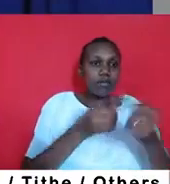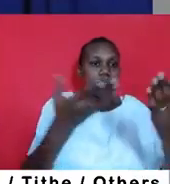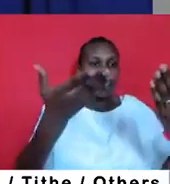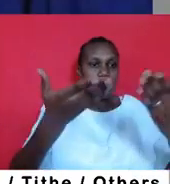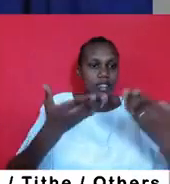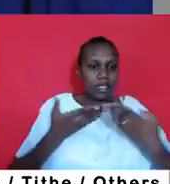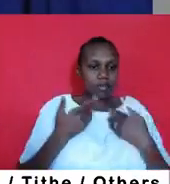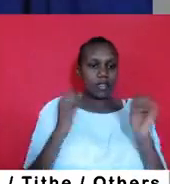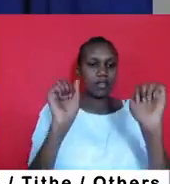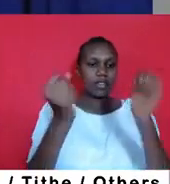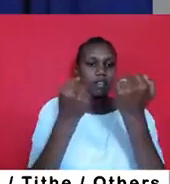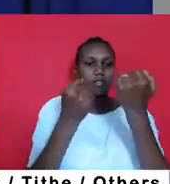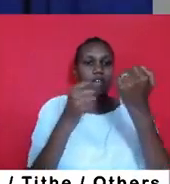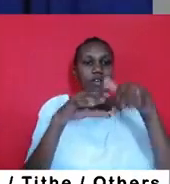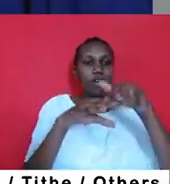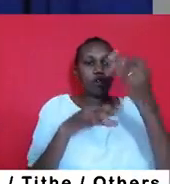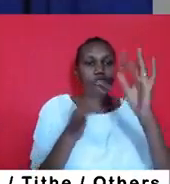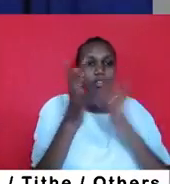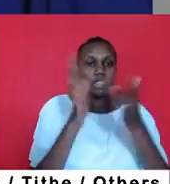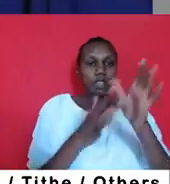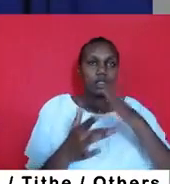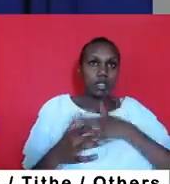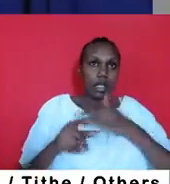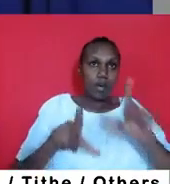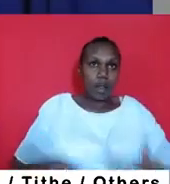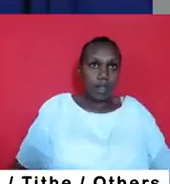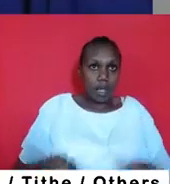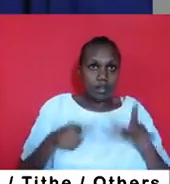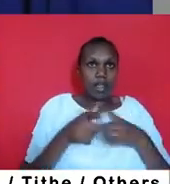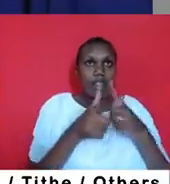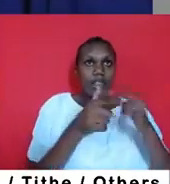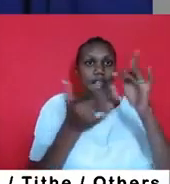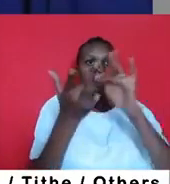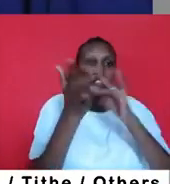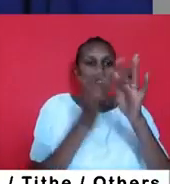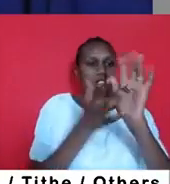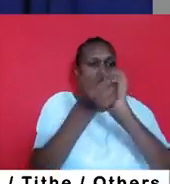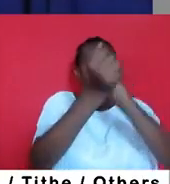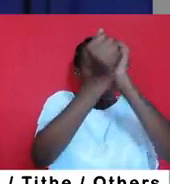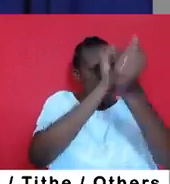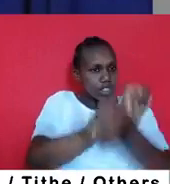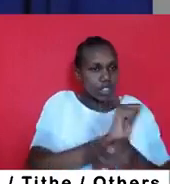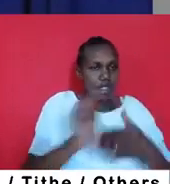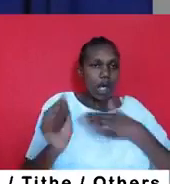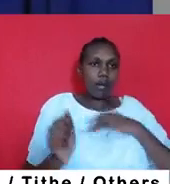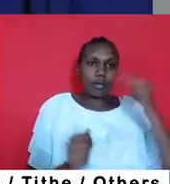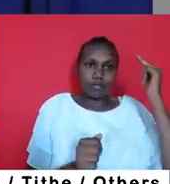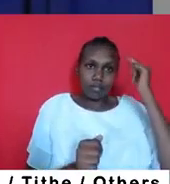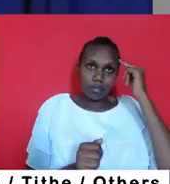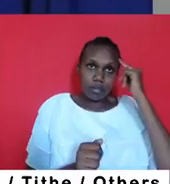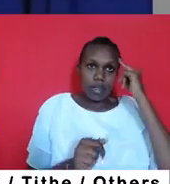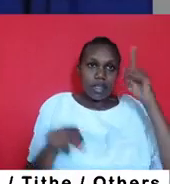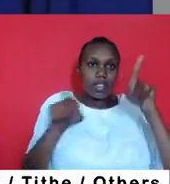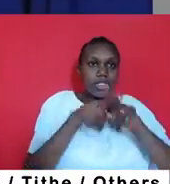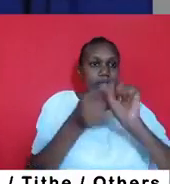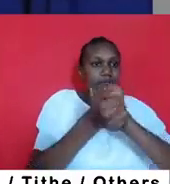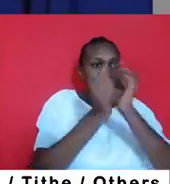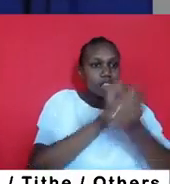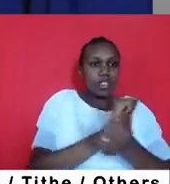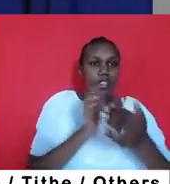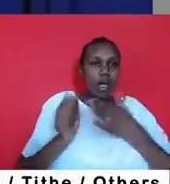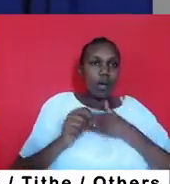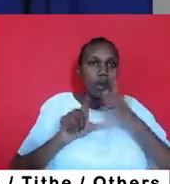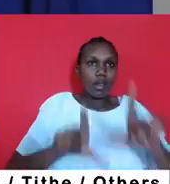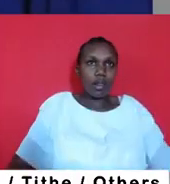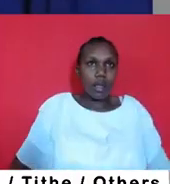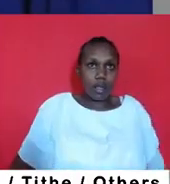tumeupokea wokovu wa Yesu maishani mwetu, Yesu anabadilisha nafsi zetu, anabadilisha maisha